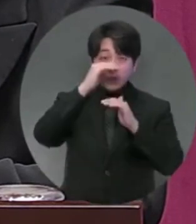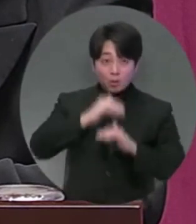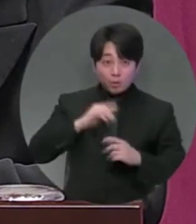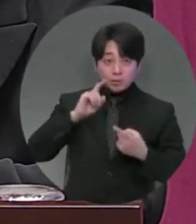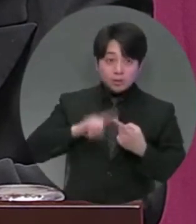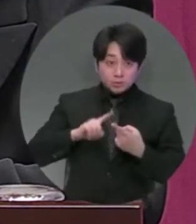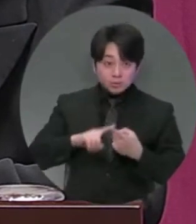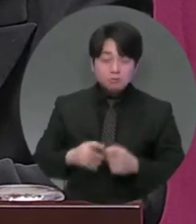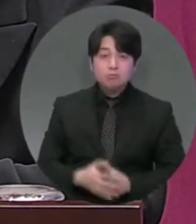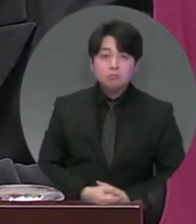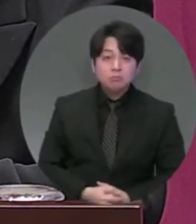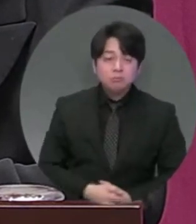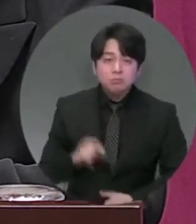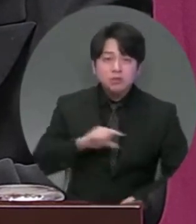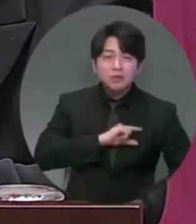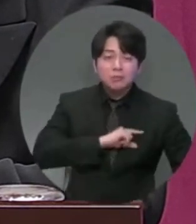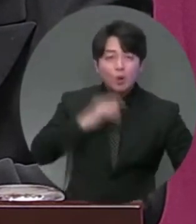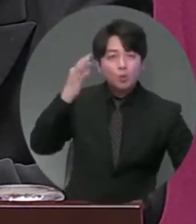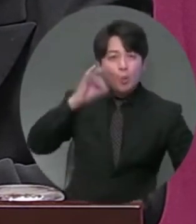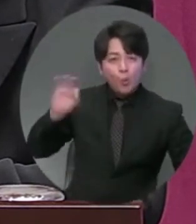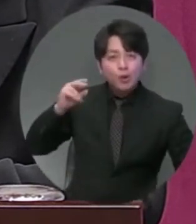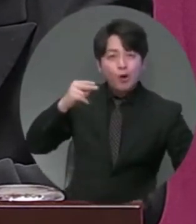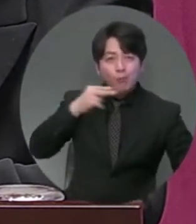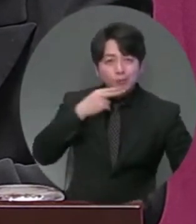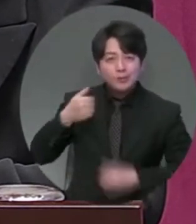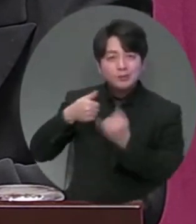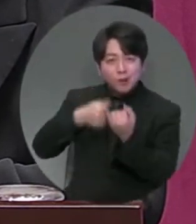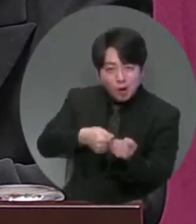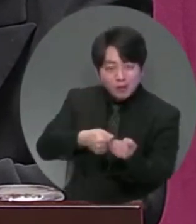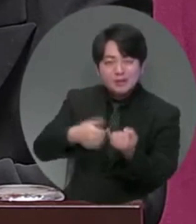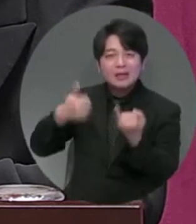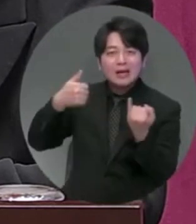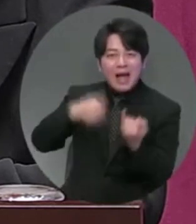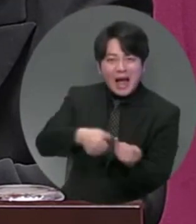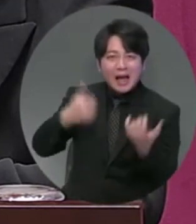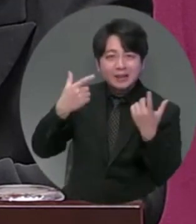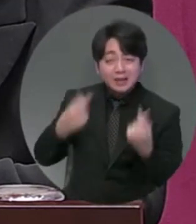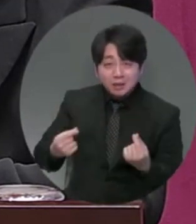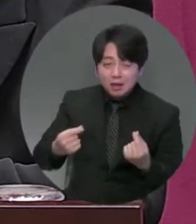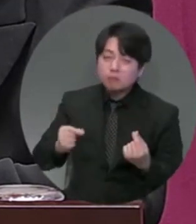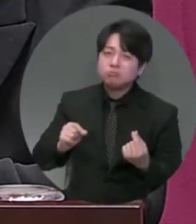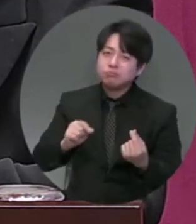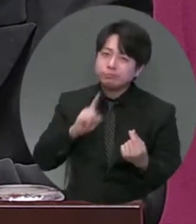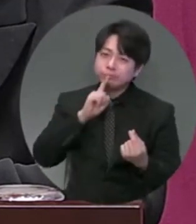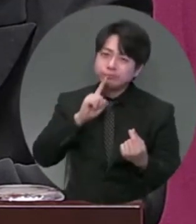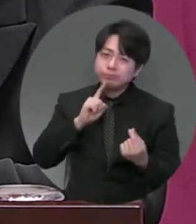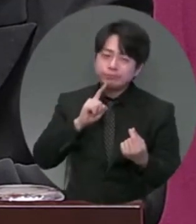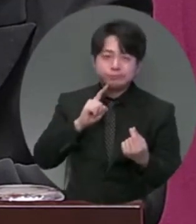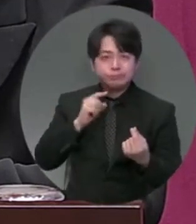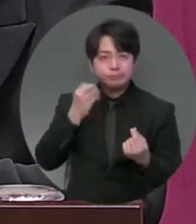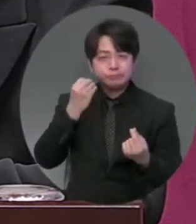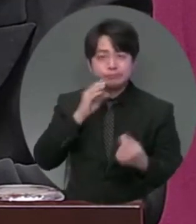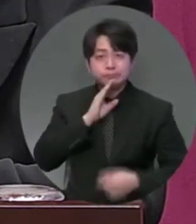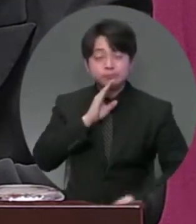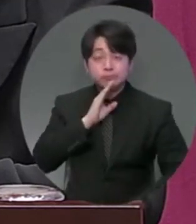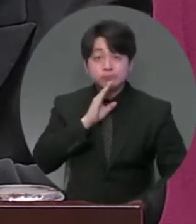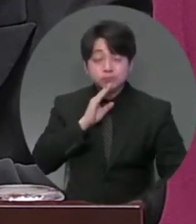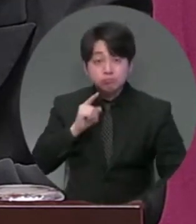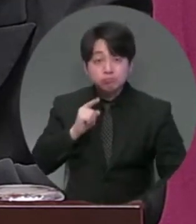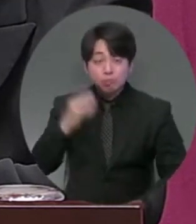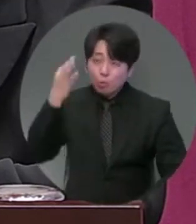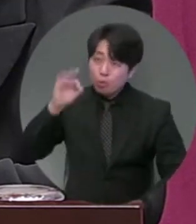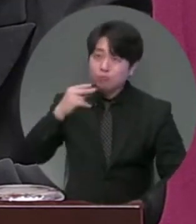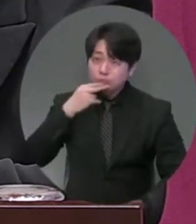제목만 보면 동의 없는게 간간이야 당연히 그런 건 동의 없이 하게 되면 대북 그리고 현행법상 대부분 처벌로 됩니다 아